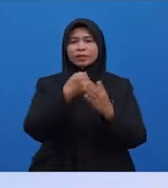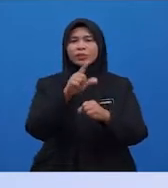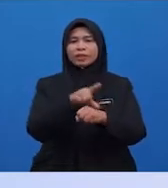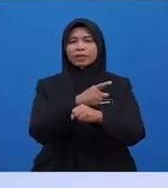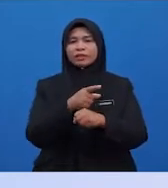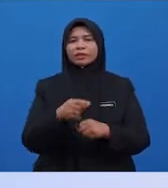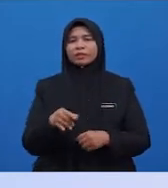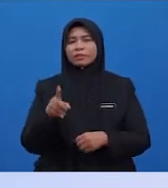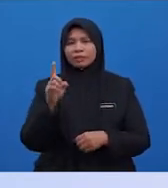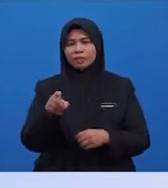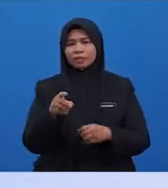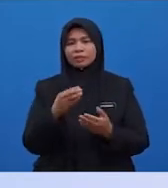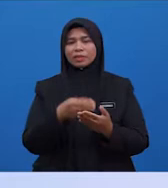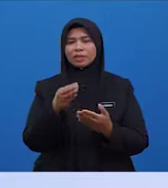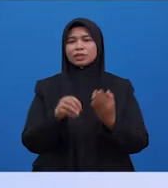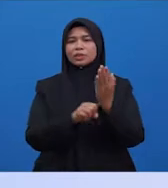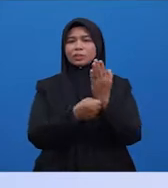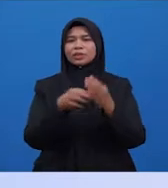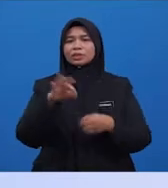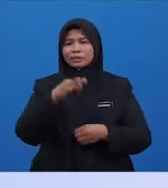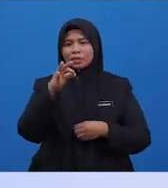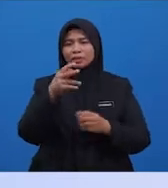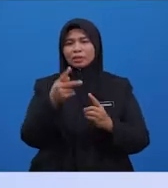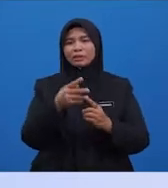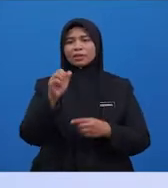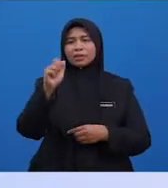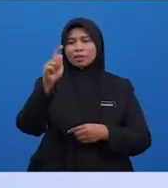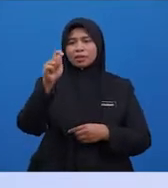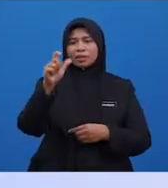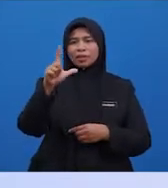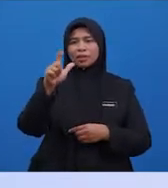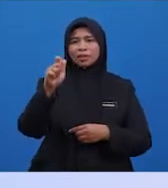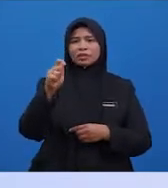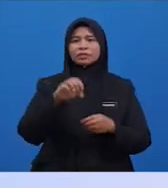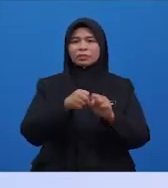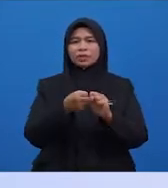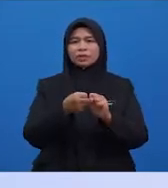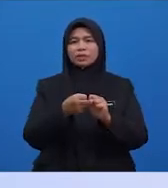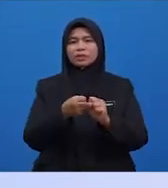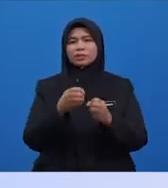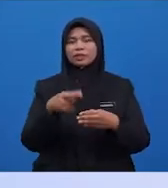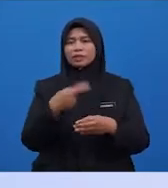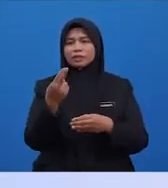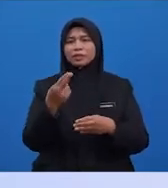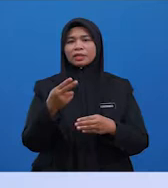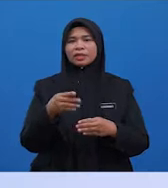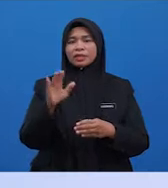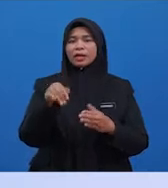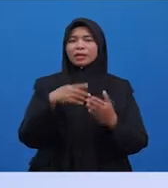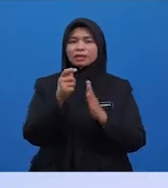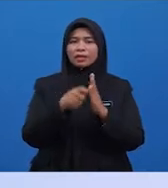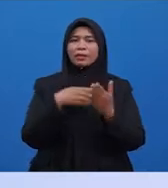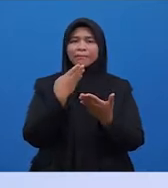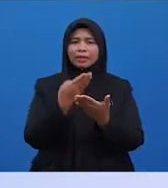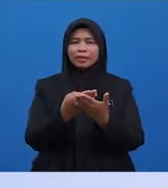Jurulatih juga perlu memberi sumber semangat kepada atlet supaya atlet menghasilkan prestasi terbaik.